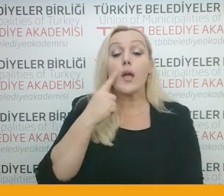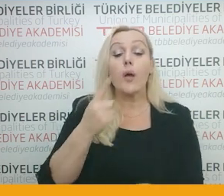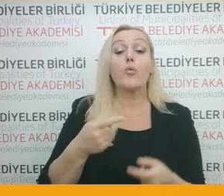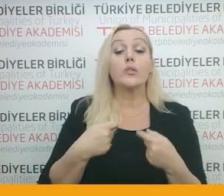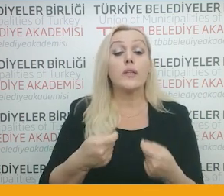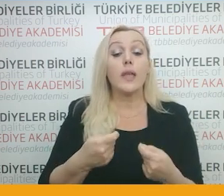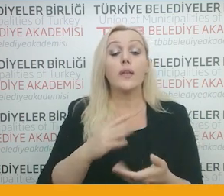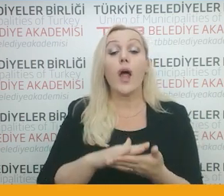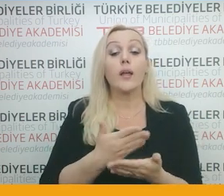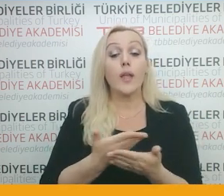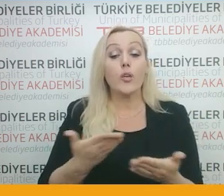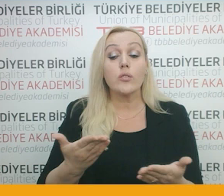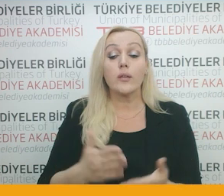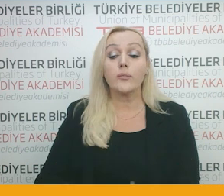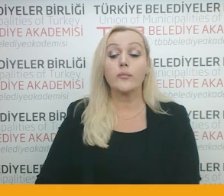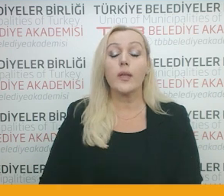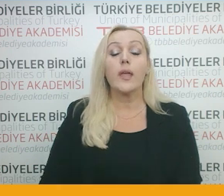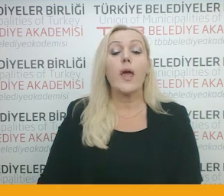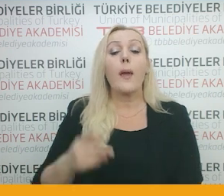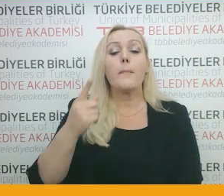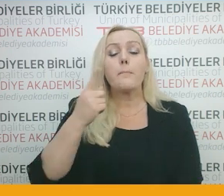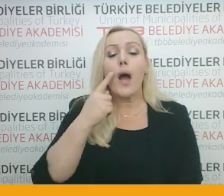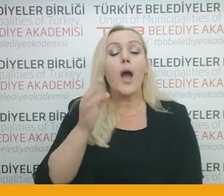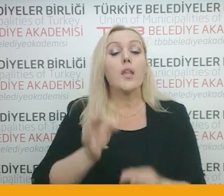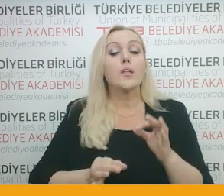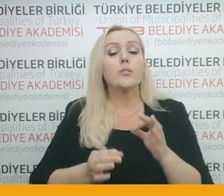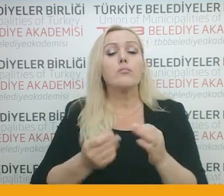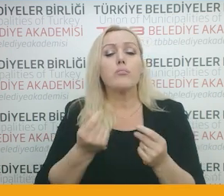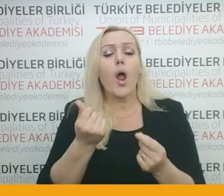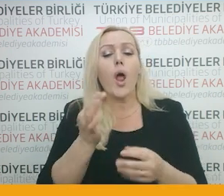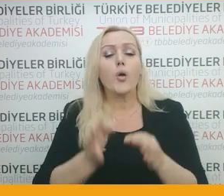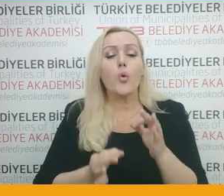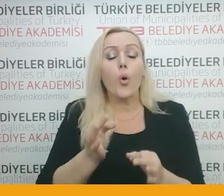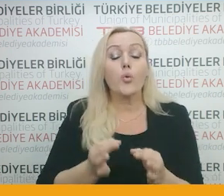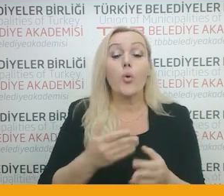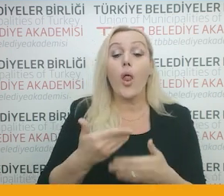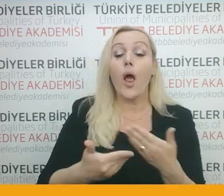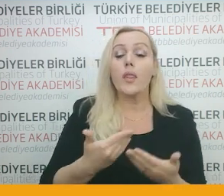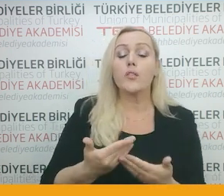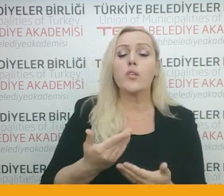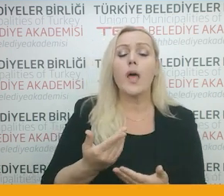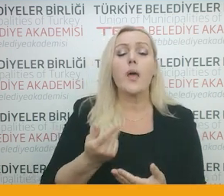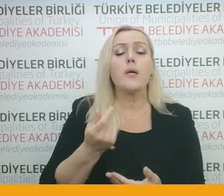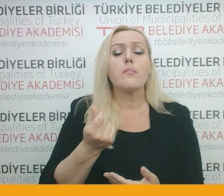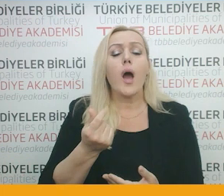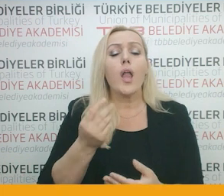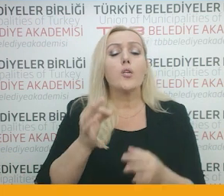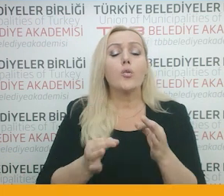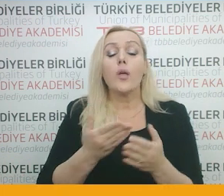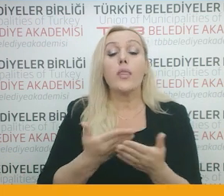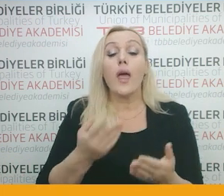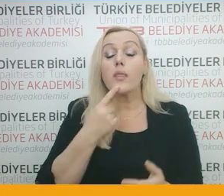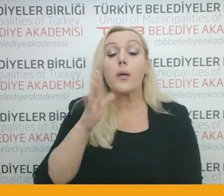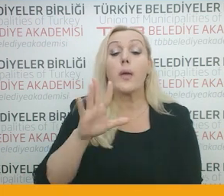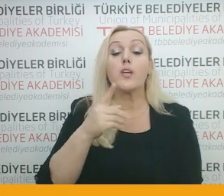gideridir arkadaşlar. Mali kontrolden bahsedeceğiz arkadaşlar. Mali kontrol ne dedik? 5018'in en